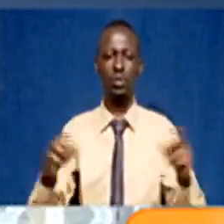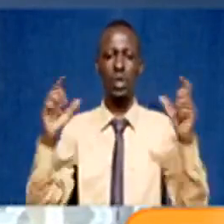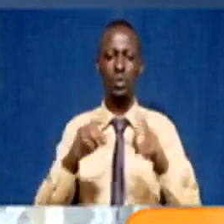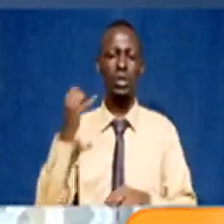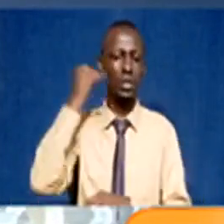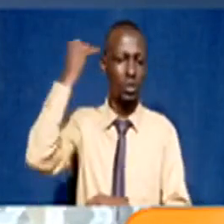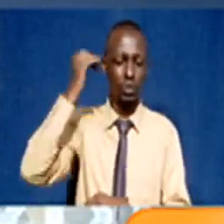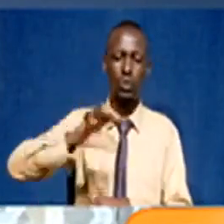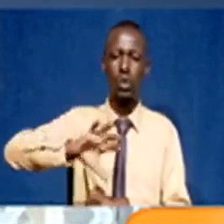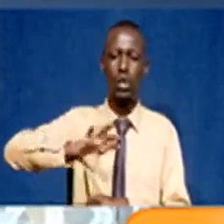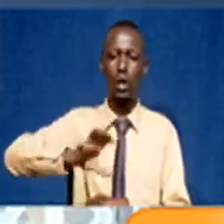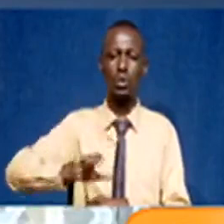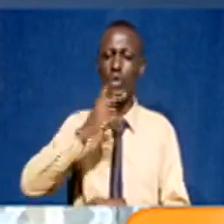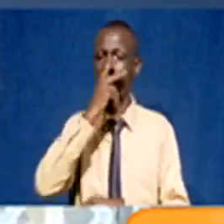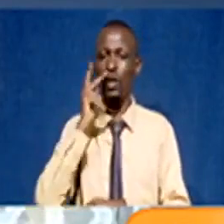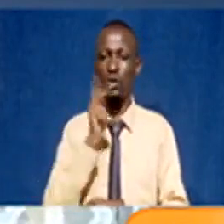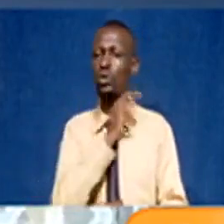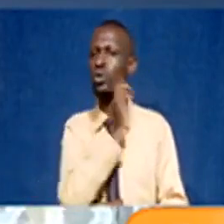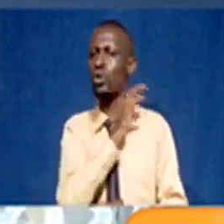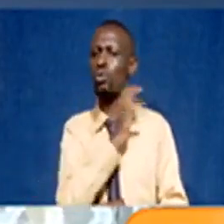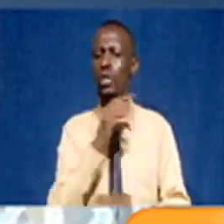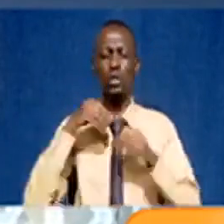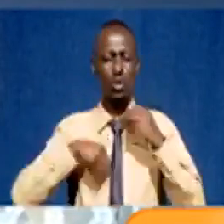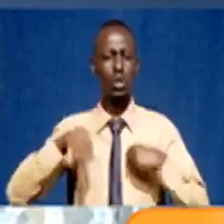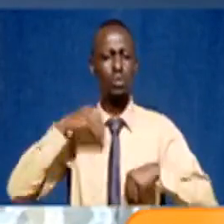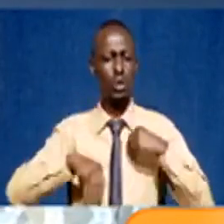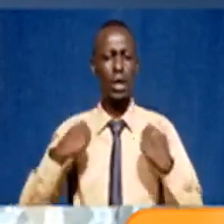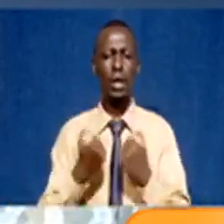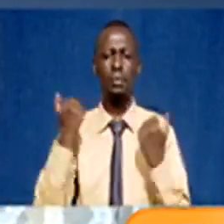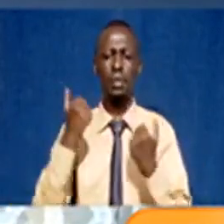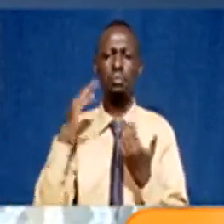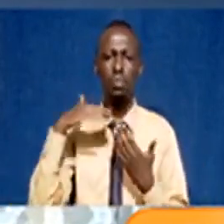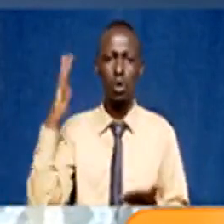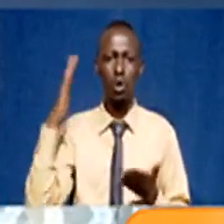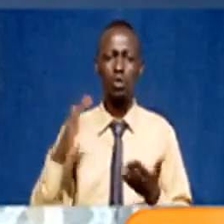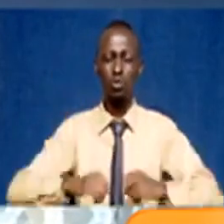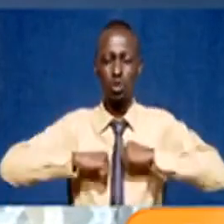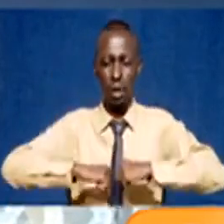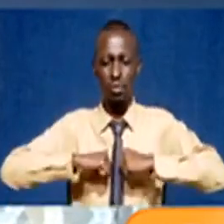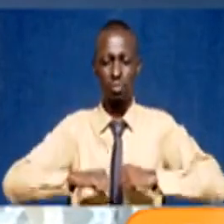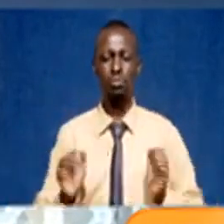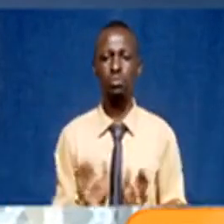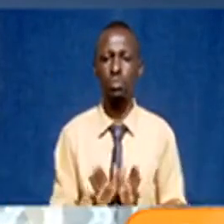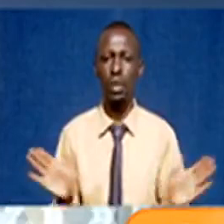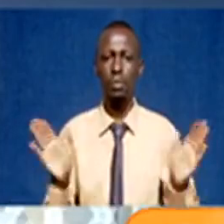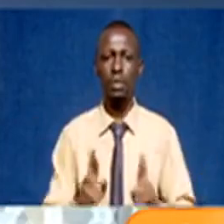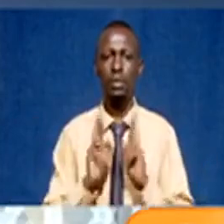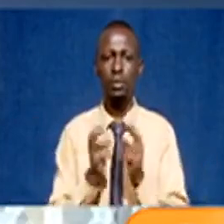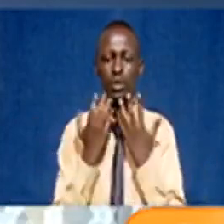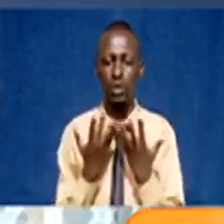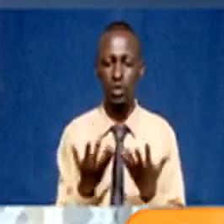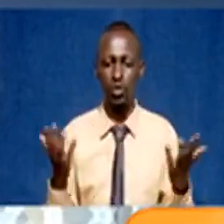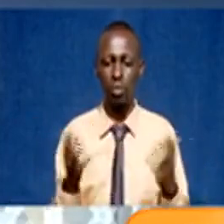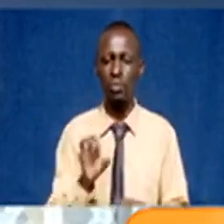ya Nakuru, Kalonzo alilalamikia ongezeko la visa vya ufisadi haswa kwa maafisa wa umma, kama ilivyofichuliwa na ripoti ya tume ya huduma